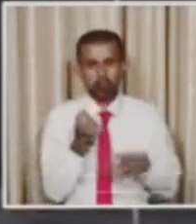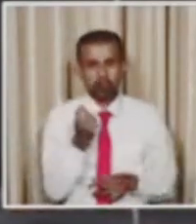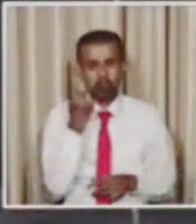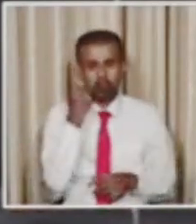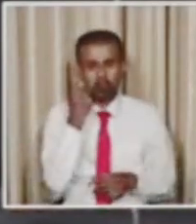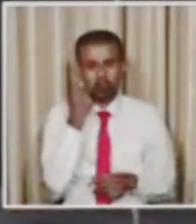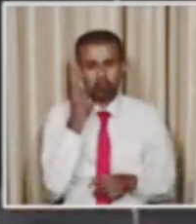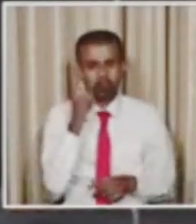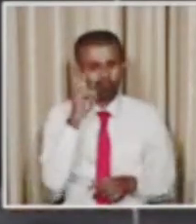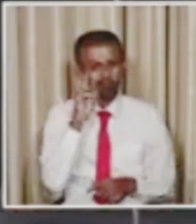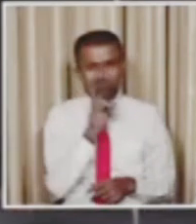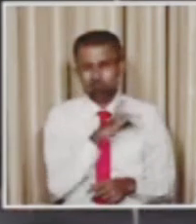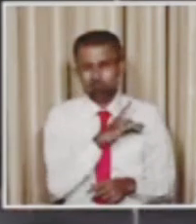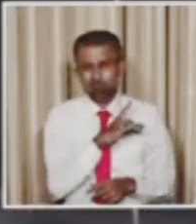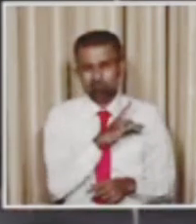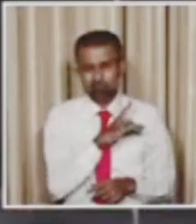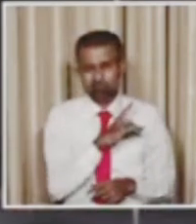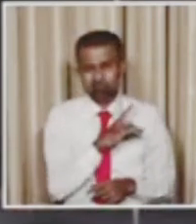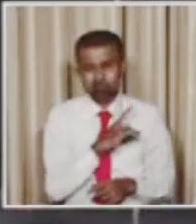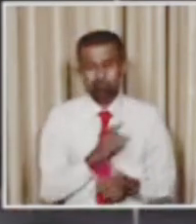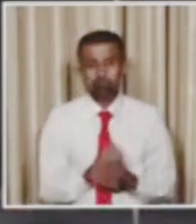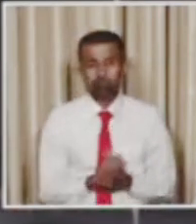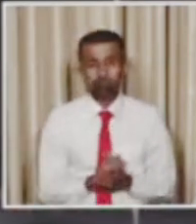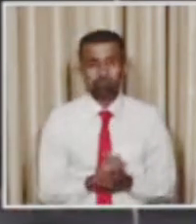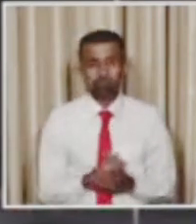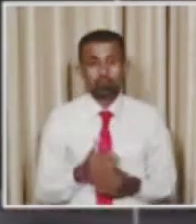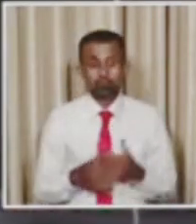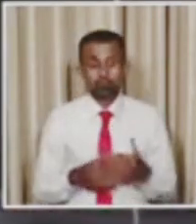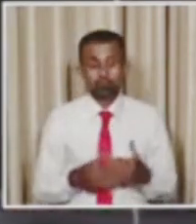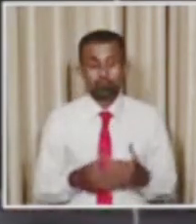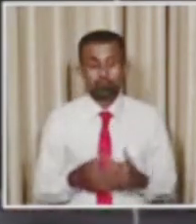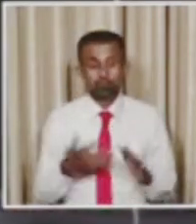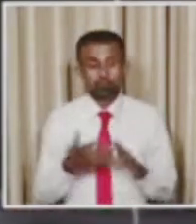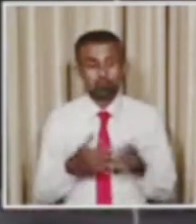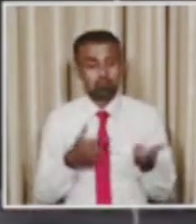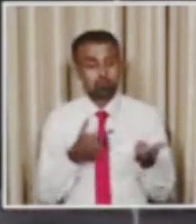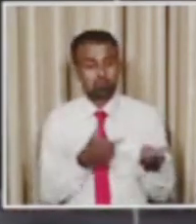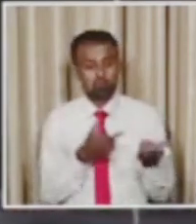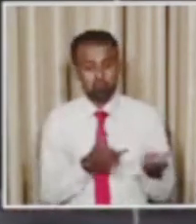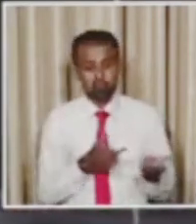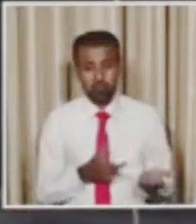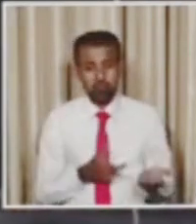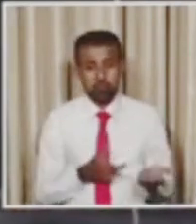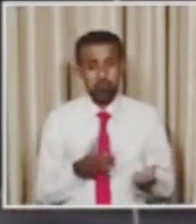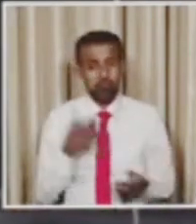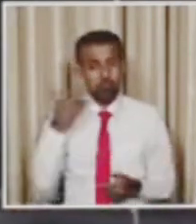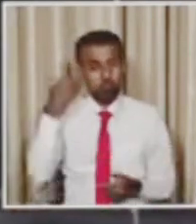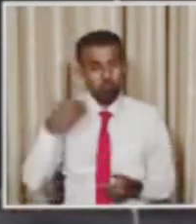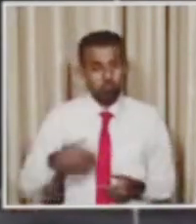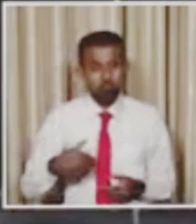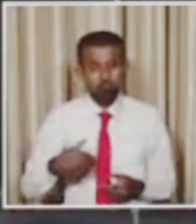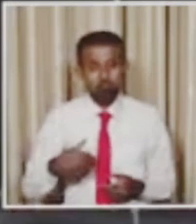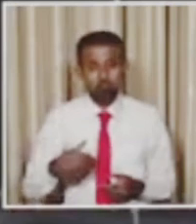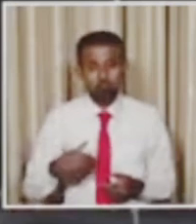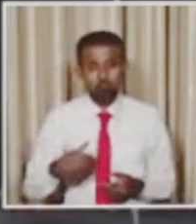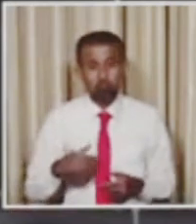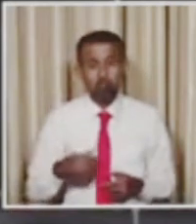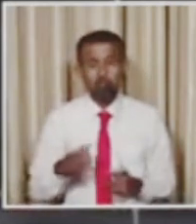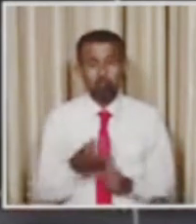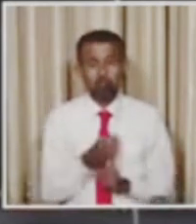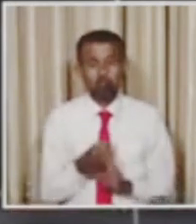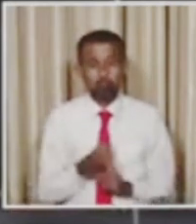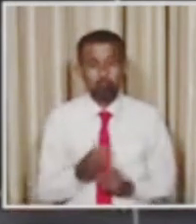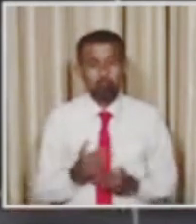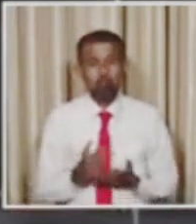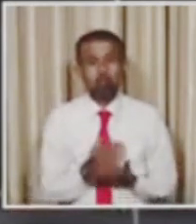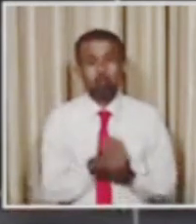මතය සැලකිල්ලට භාජනය කර නොගෙන ඇතිකරනේ තුච්ච ප්‍රහාරවලින් මිය යන සහ එයින් බලපෑමට ලක්වෙන